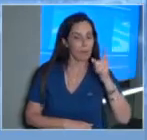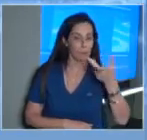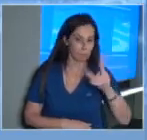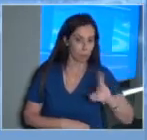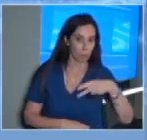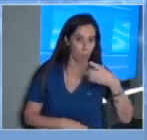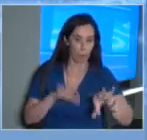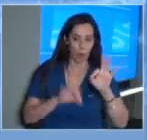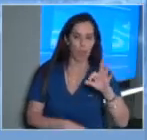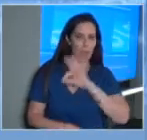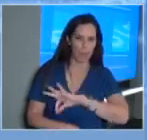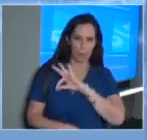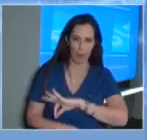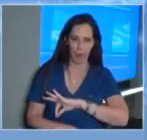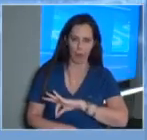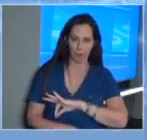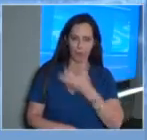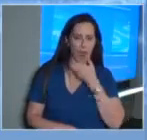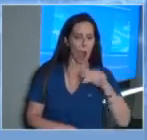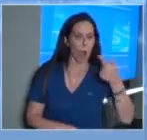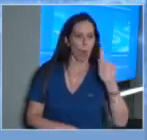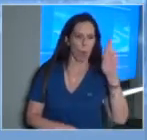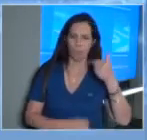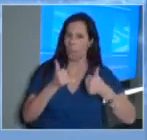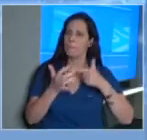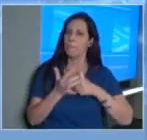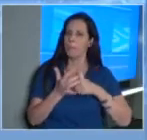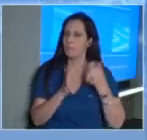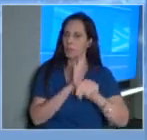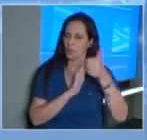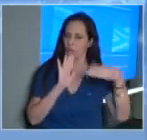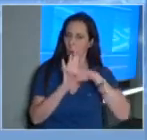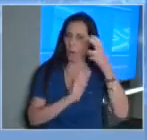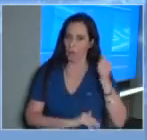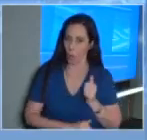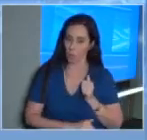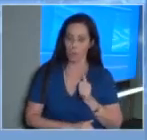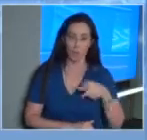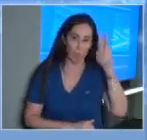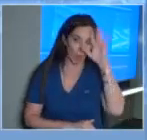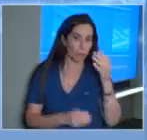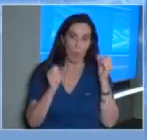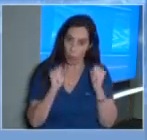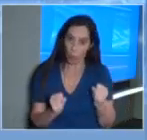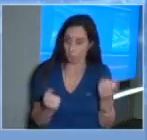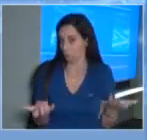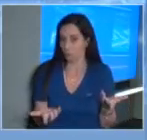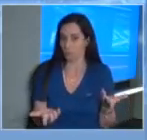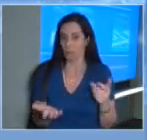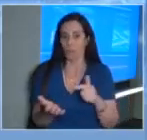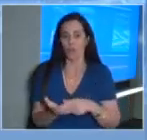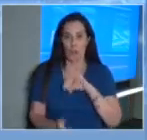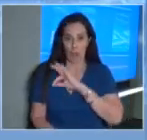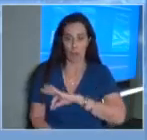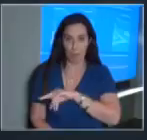בחירות חוזרות. ליברמן והאדמור מגור בקרב ראש בראש מי ימצמץ ראשון על חוק הגיוס, ובליכוד משוכנעים בכלל שיושב ראש